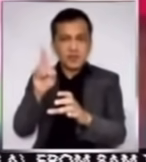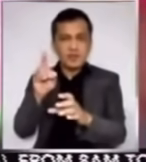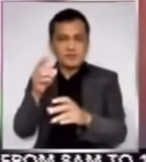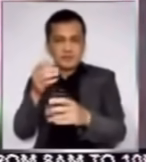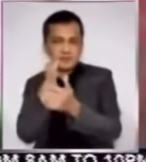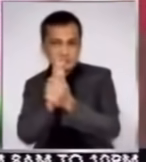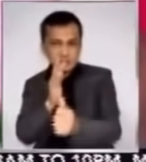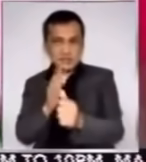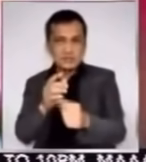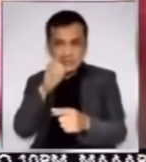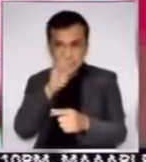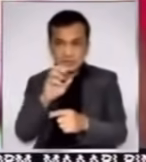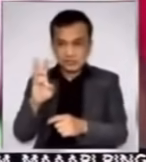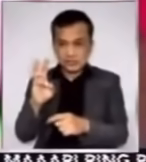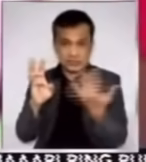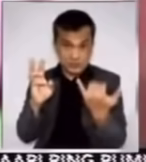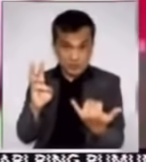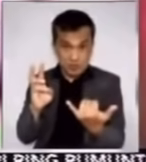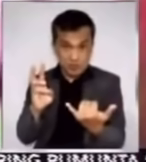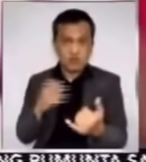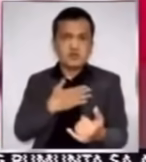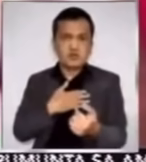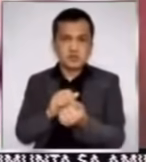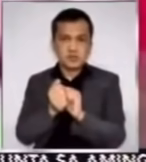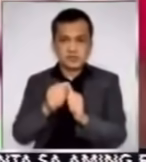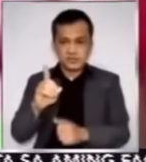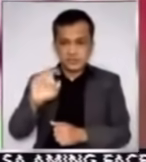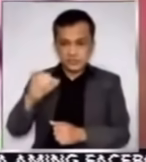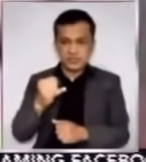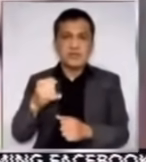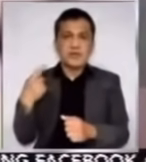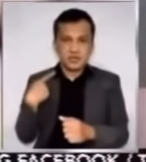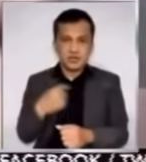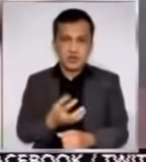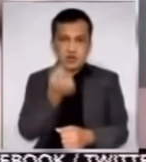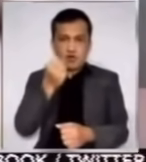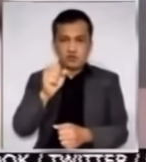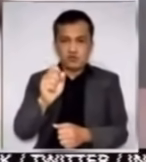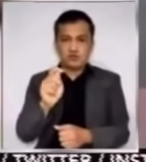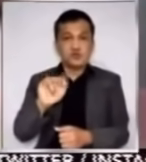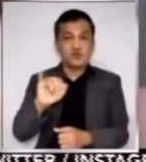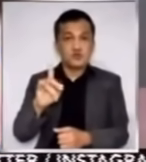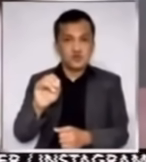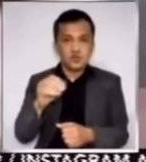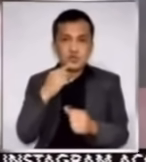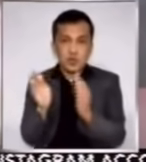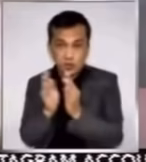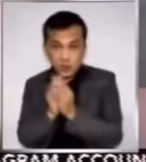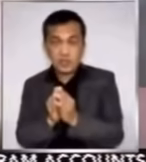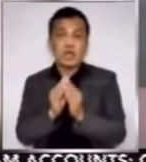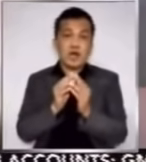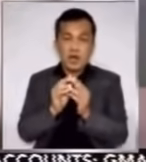na 16 ngayon, gusto raw nilang maging DJ at magkaroon ng sariling studio. Bukod sa pagbi-beatbox, paghahabi ng abaka